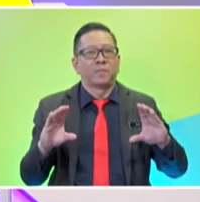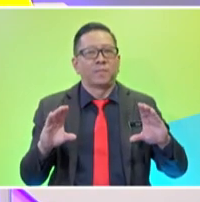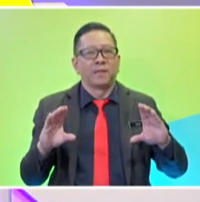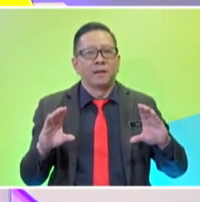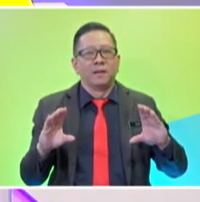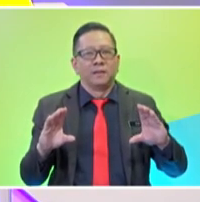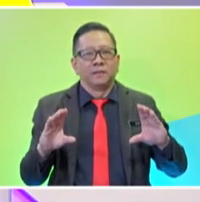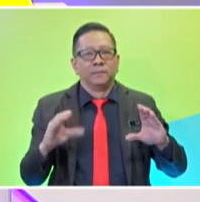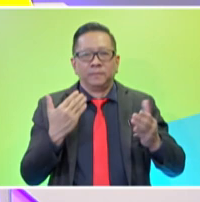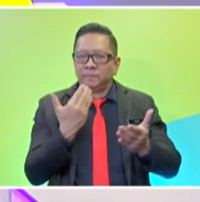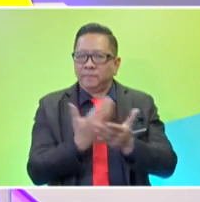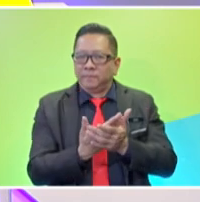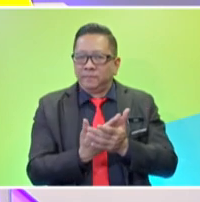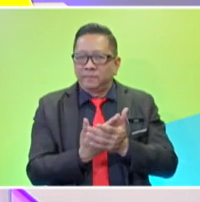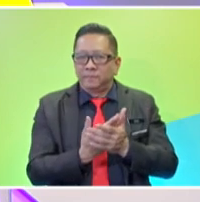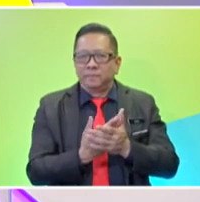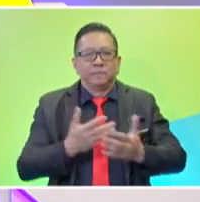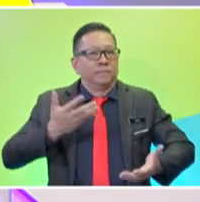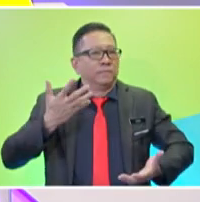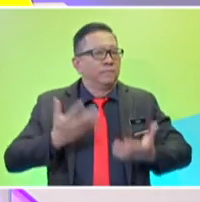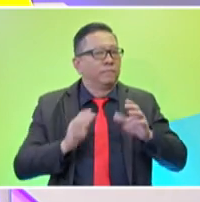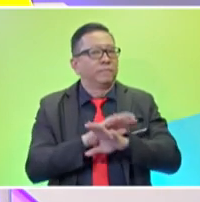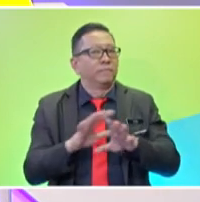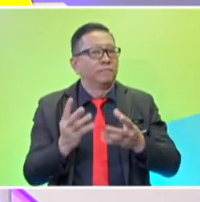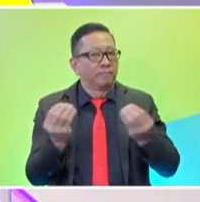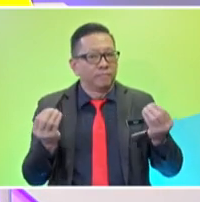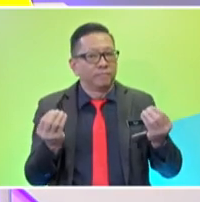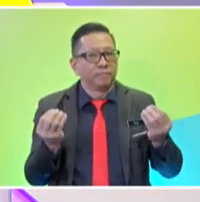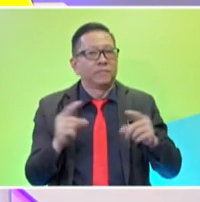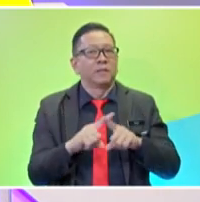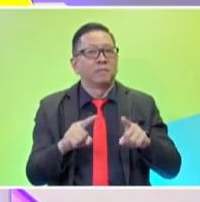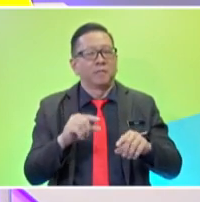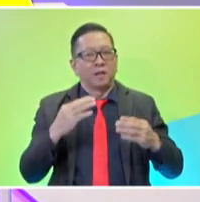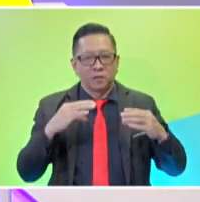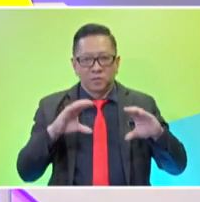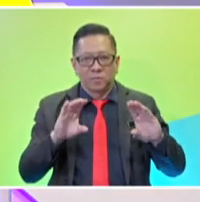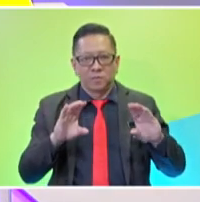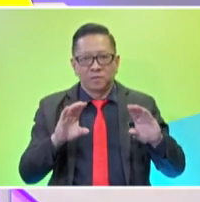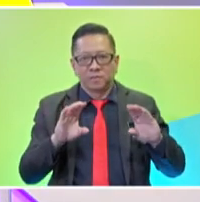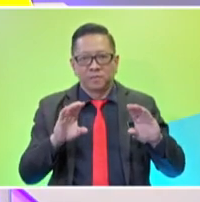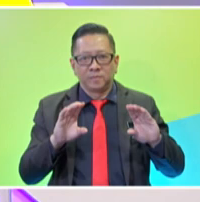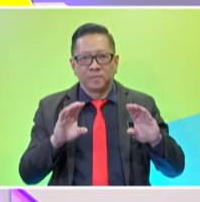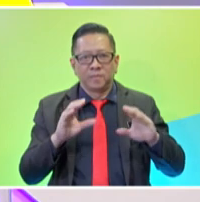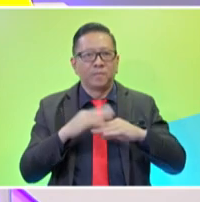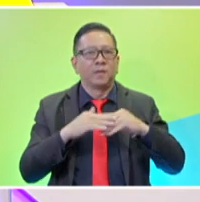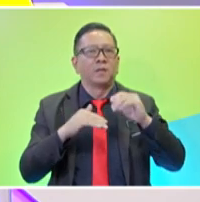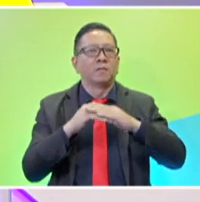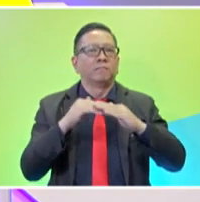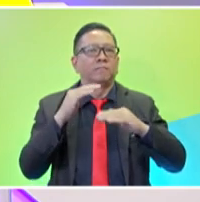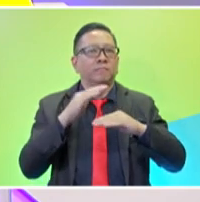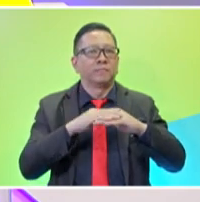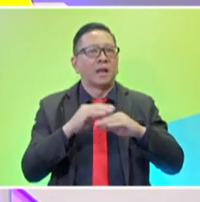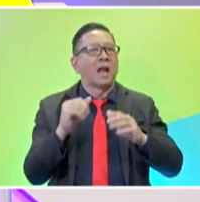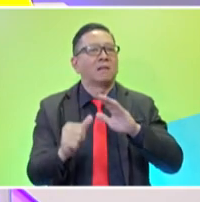mungkin Walaupun mungkin tak dapat siapkan keseluruhan tapi kita akan coba untuk bina yang